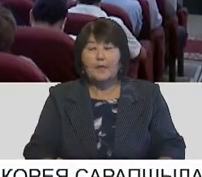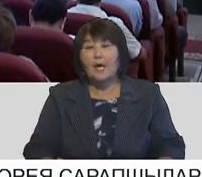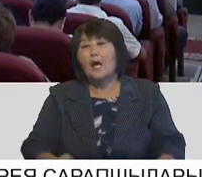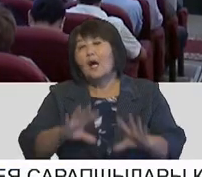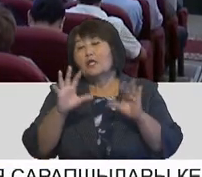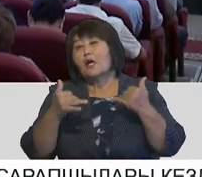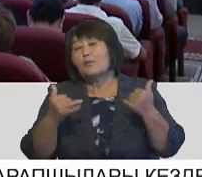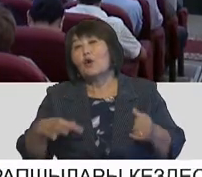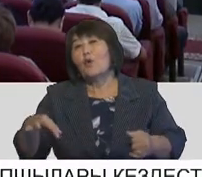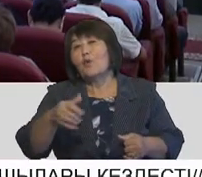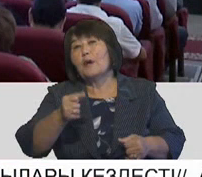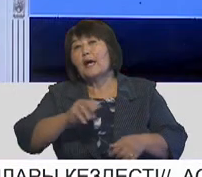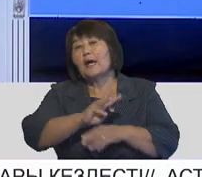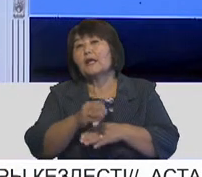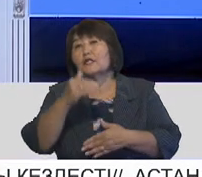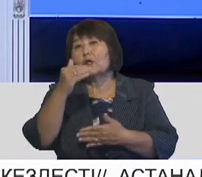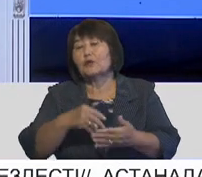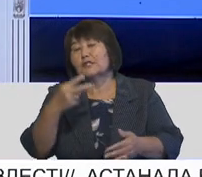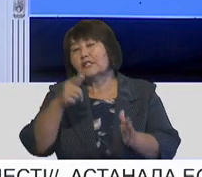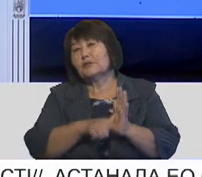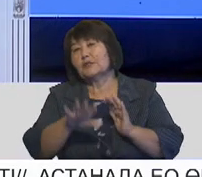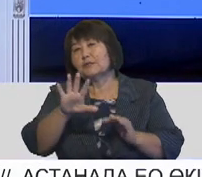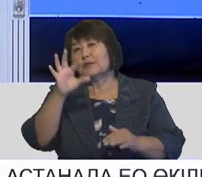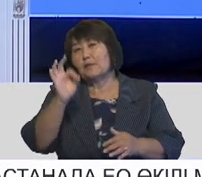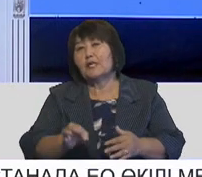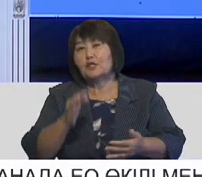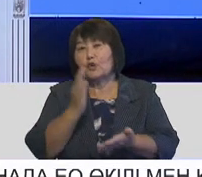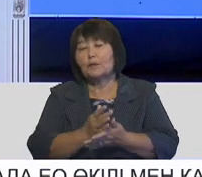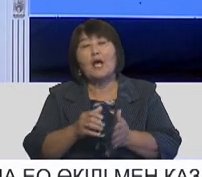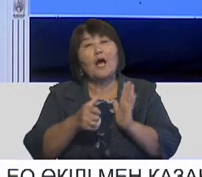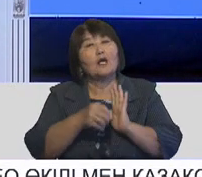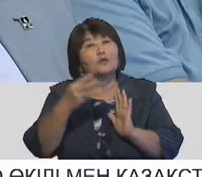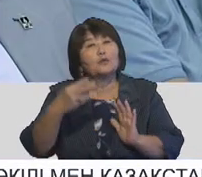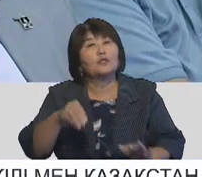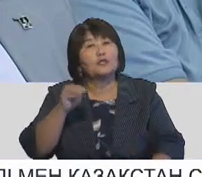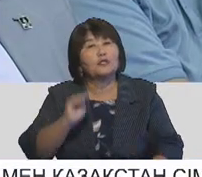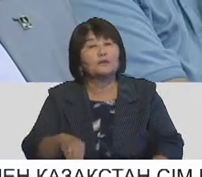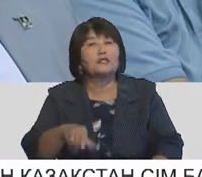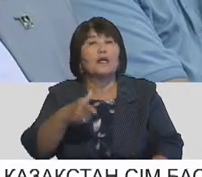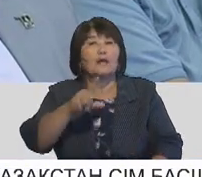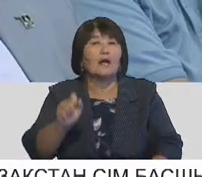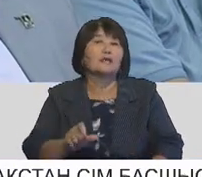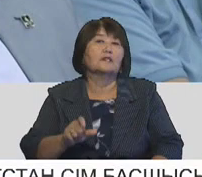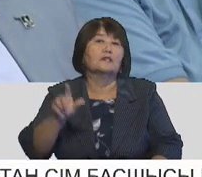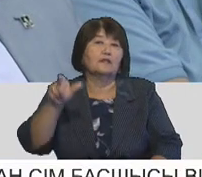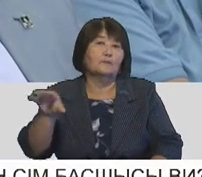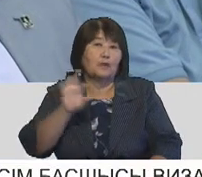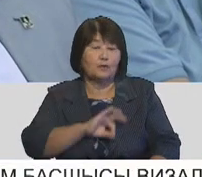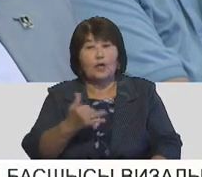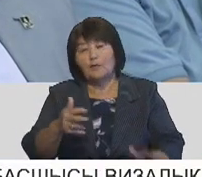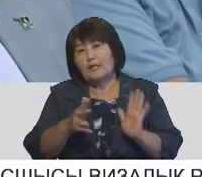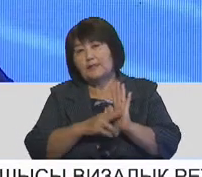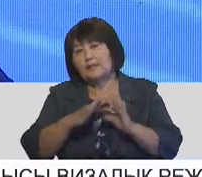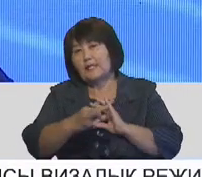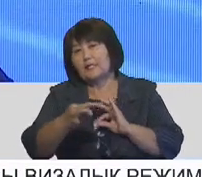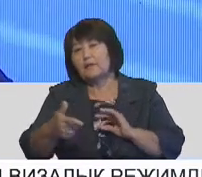Жалпы бүгінде облыста газдандыру көрсеткіші 75% құрап отыр. Шамамен 630 мың тұрғын көгілдір отын тұтынады. Биыл тағы 8 елді